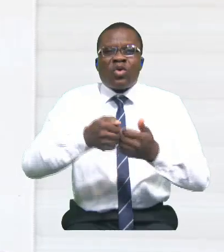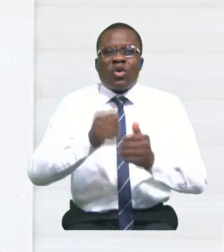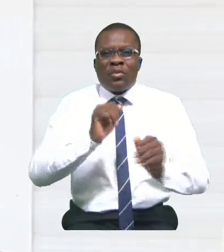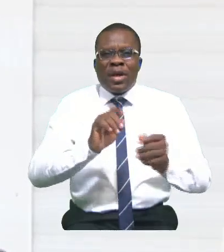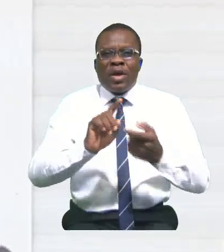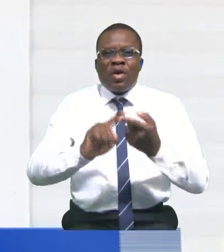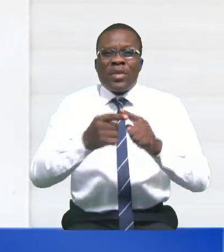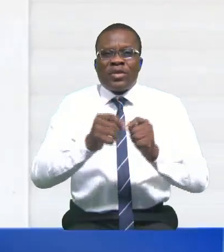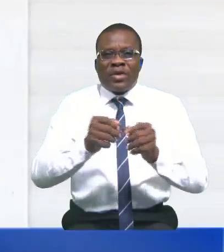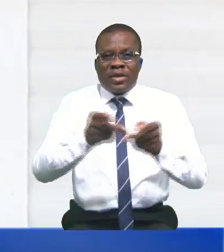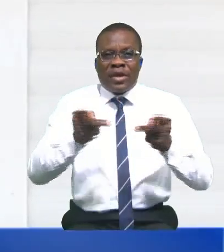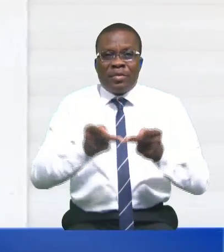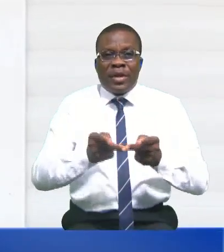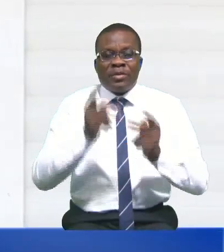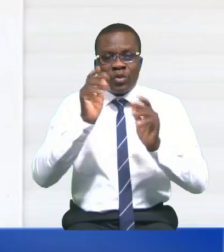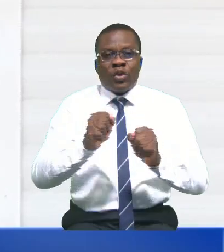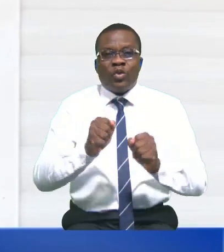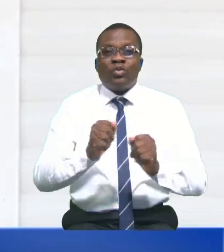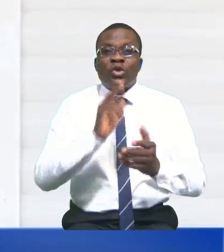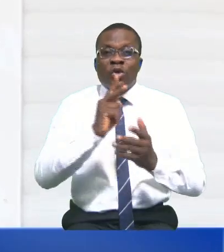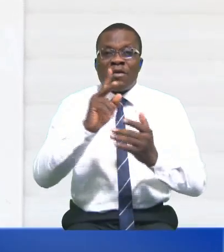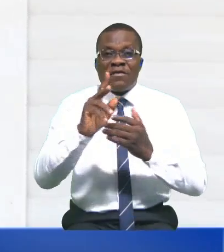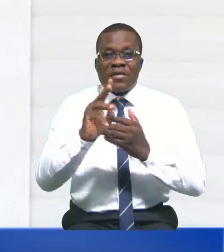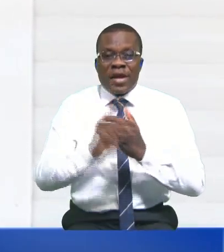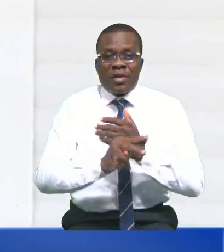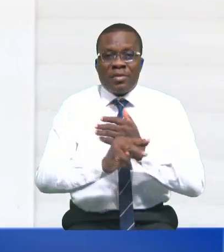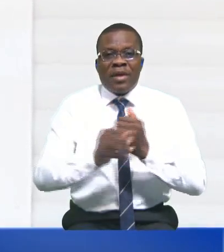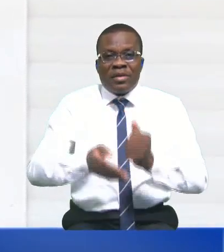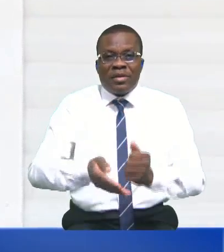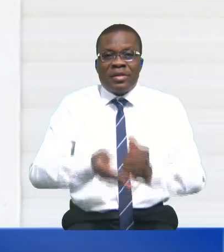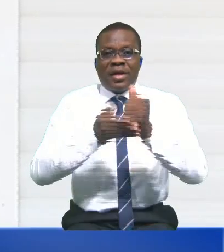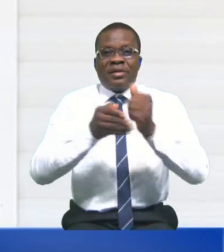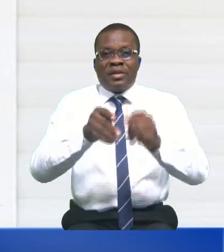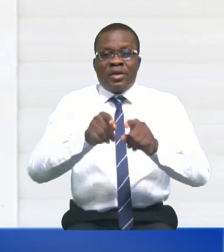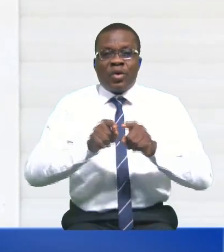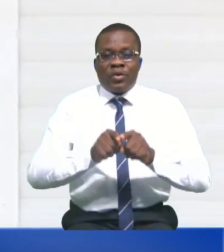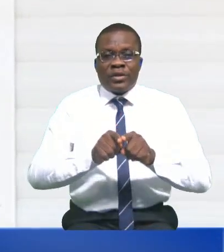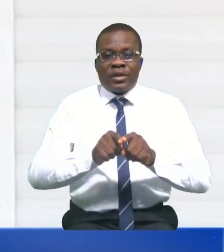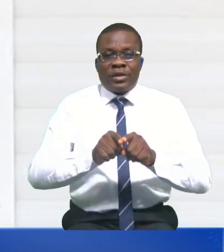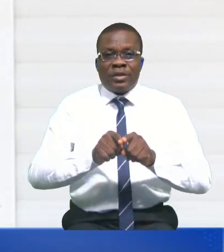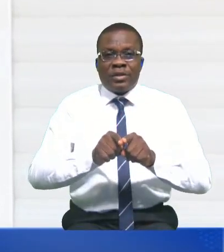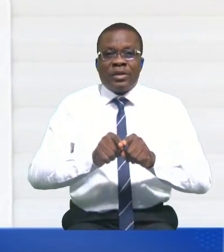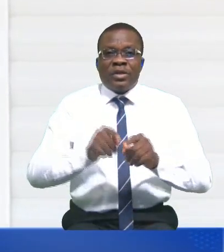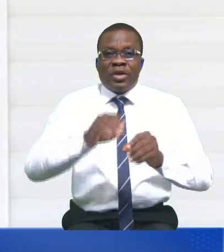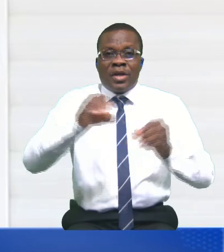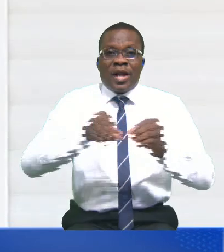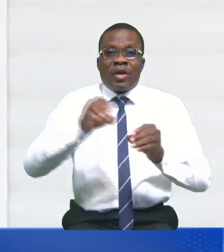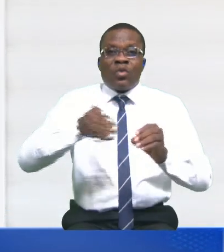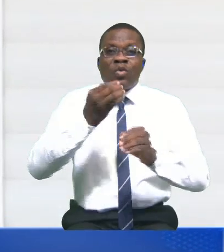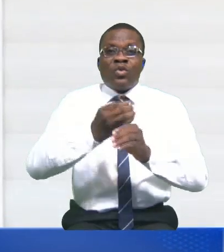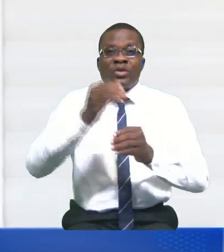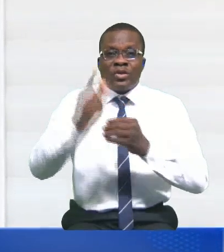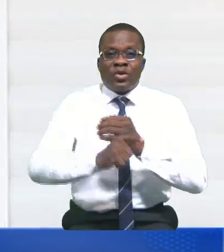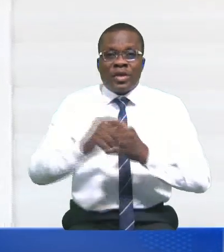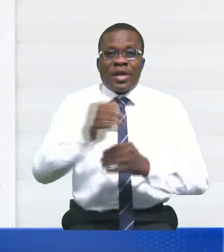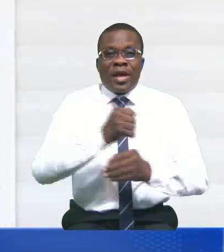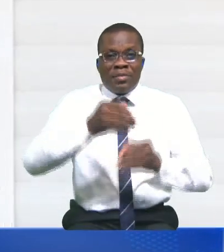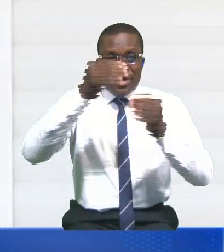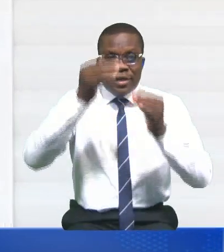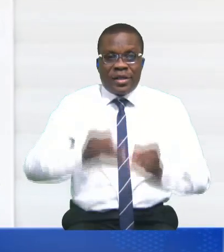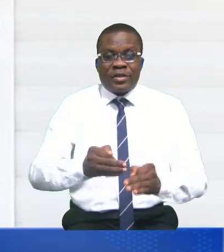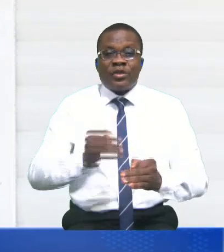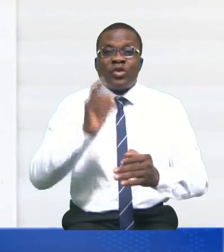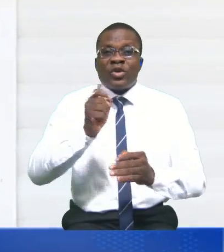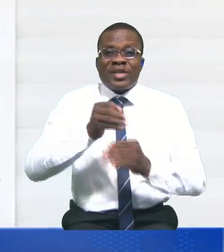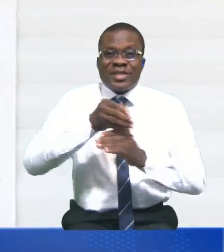place pour que nous puissions véritablement aider aussi euh euh euh la Cour constitutionnelle à prendre les décisions qui s'imposent dans